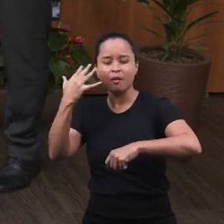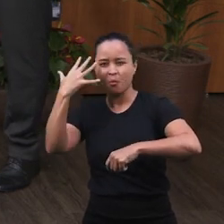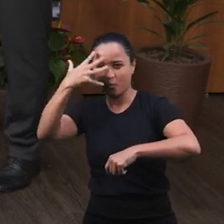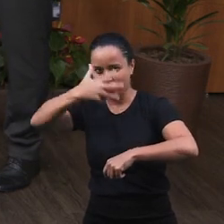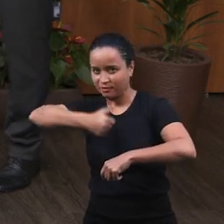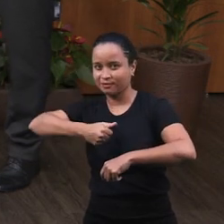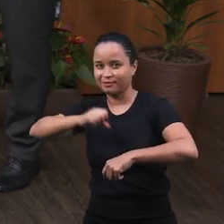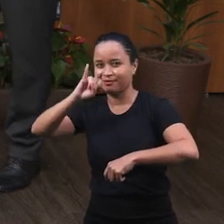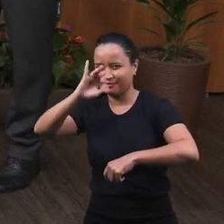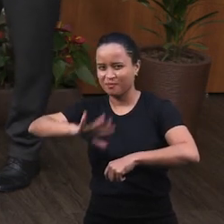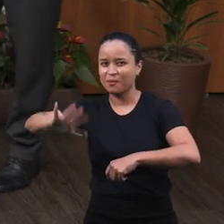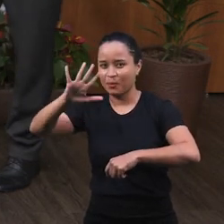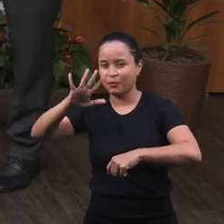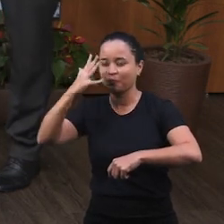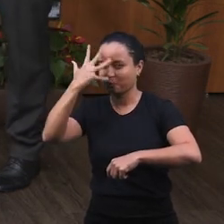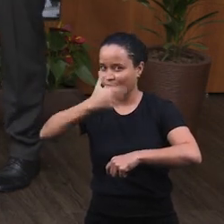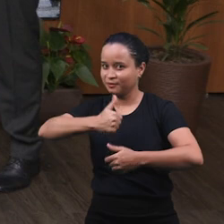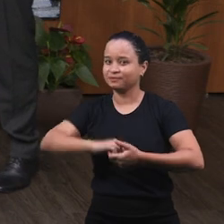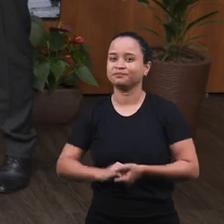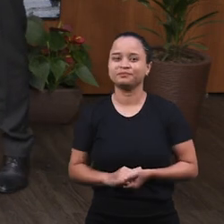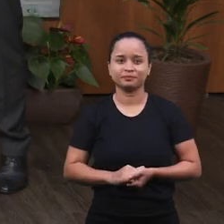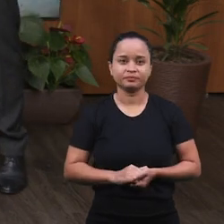Quelle belle image!